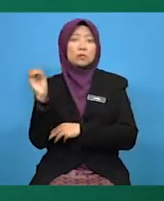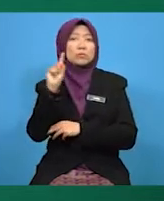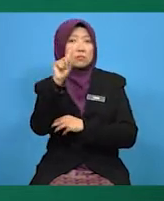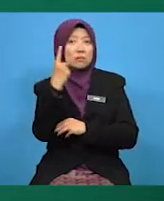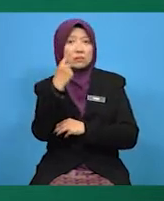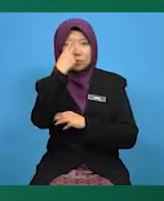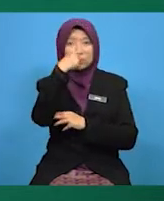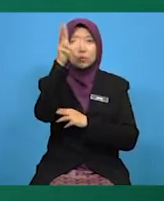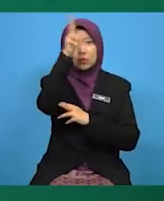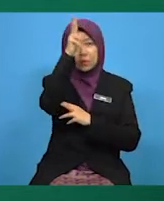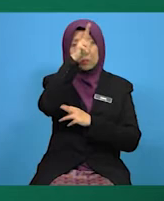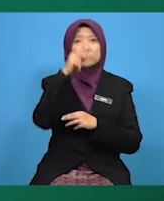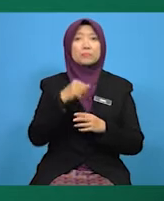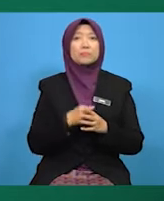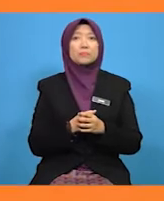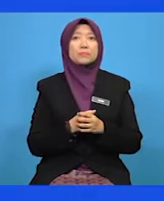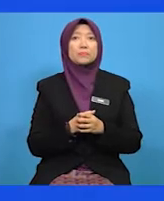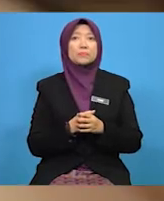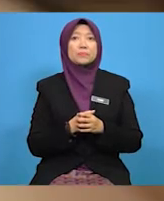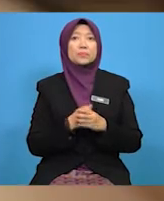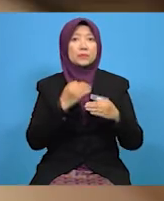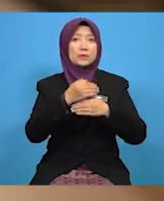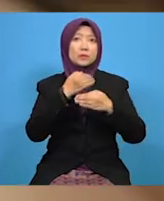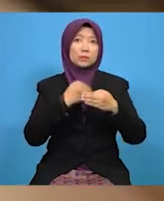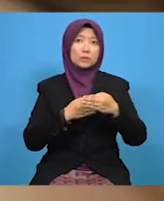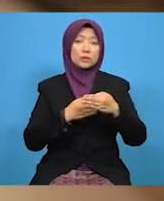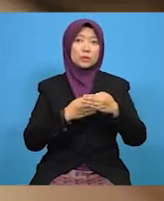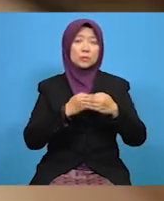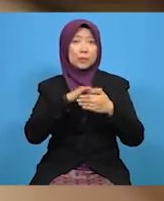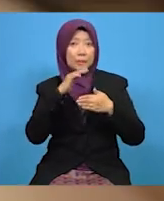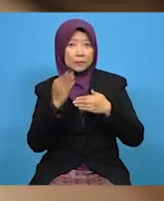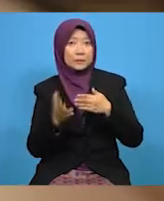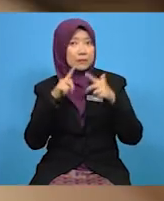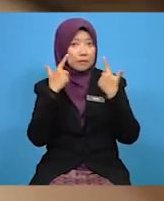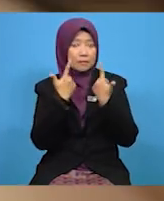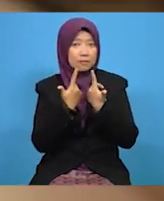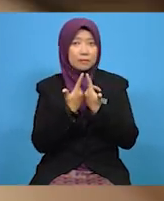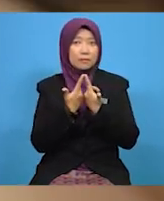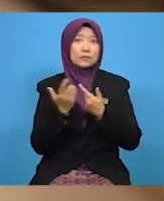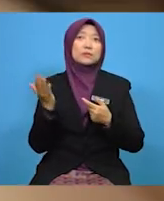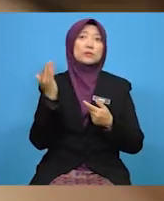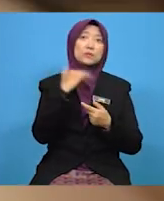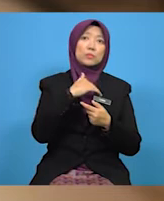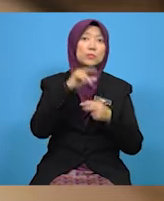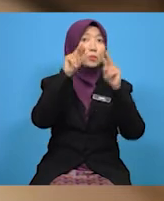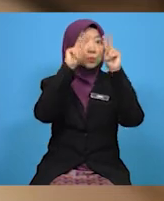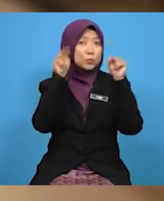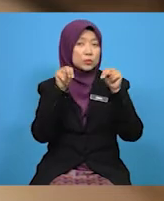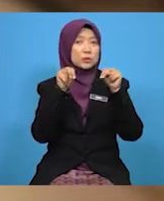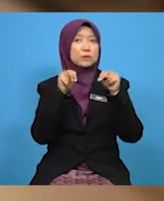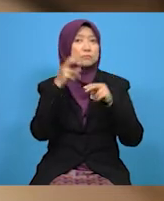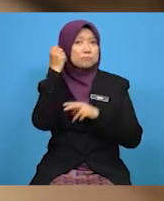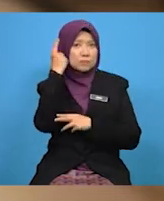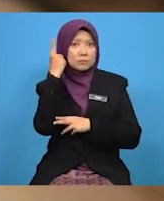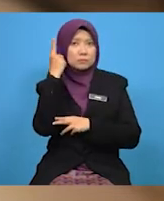6.37% bagi sektor awam. Sebelum saya menamatkan kelas pada hari ini, jom kita uji kefahaman